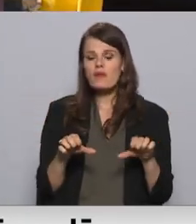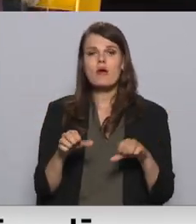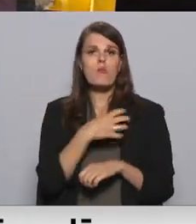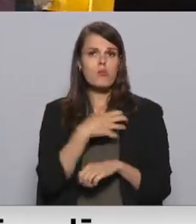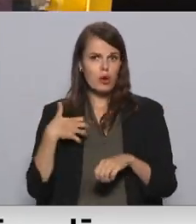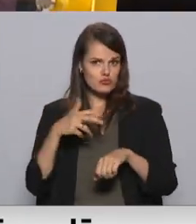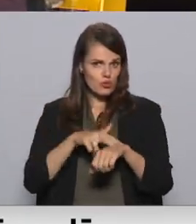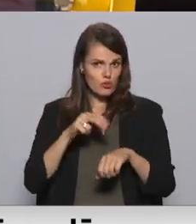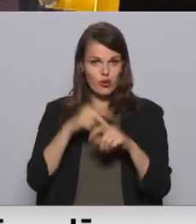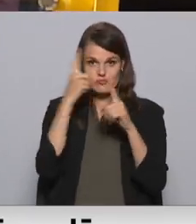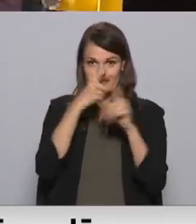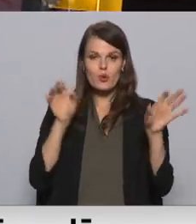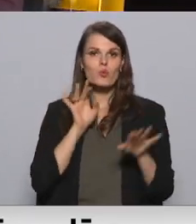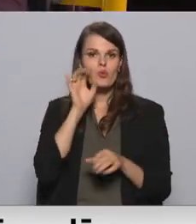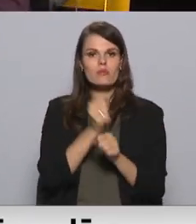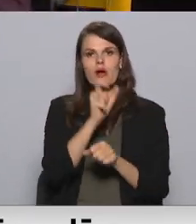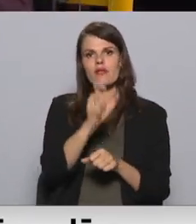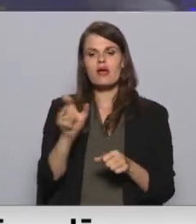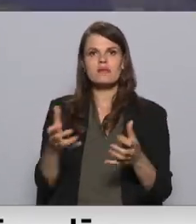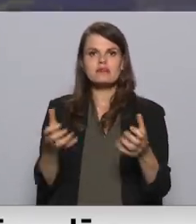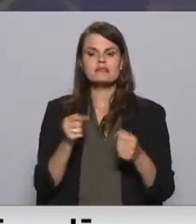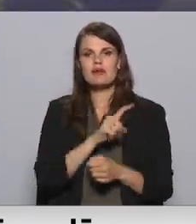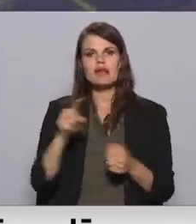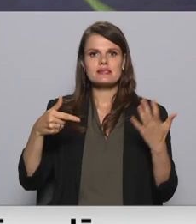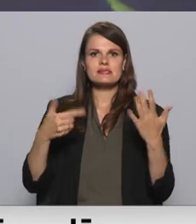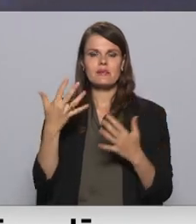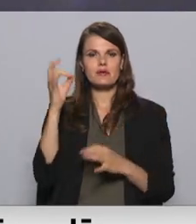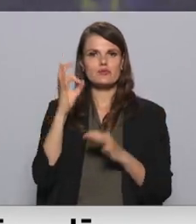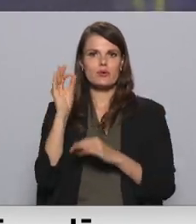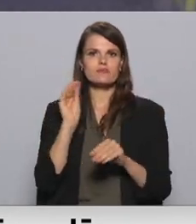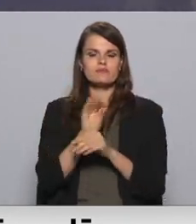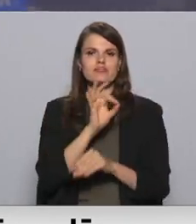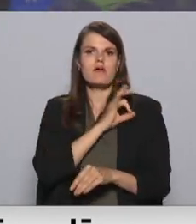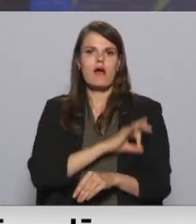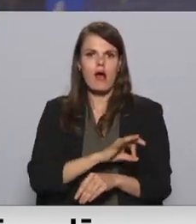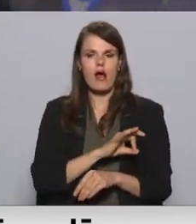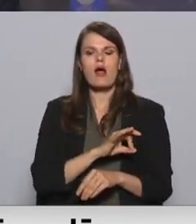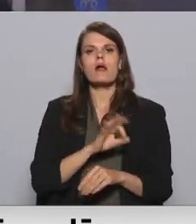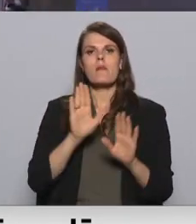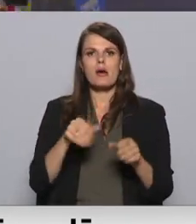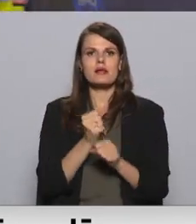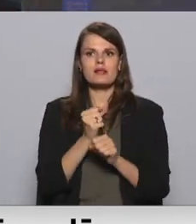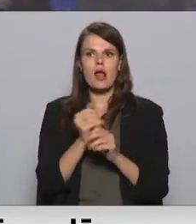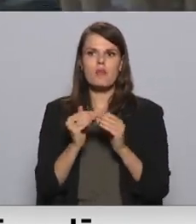policija arī ziņo, ka turpmāk darbinieki saņems līdz 75% lielu piemaksu no algas likmes par darbu